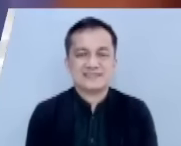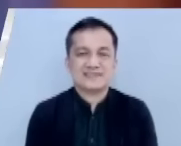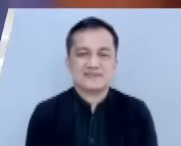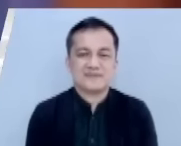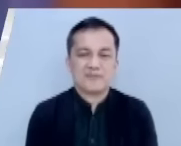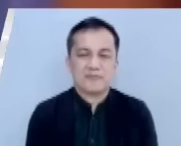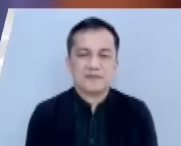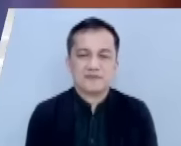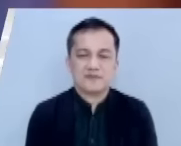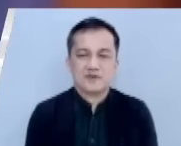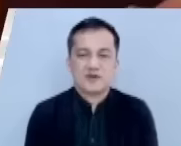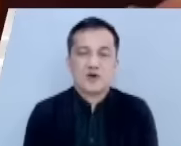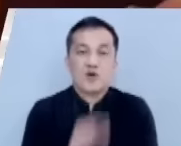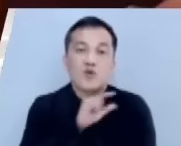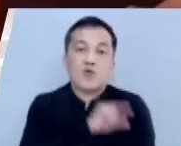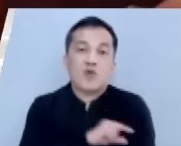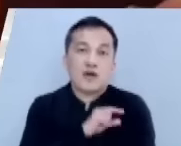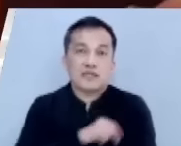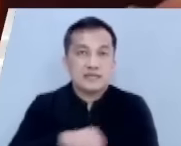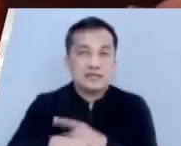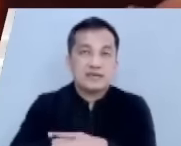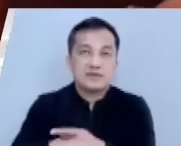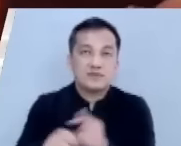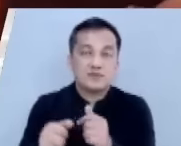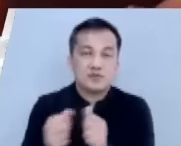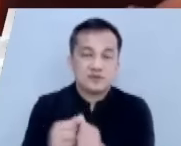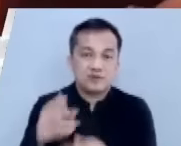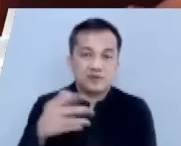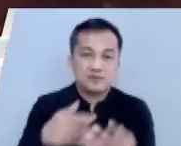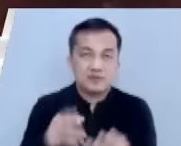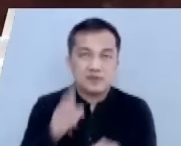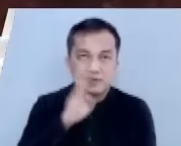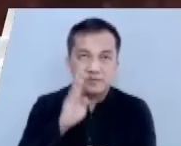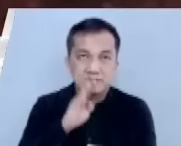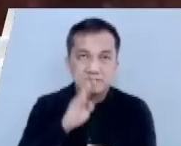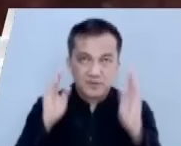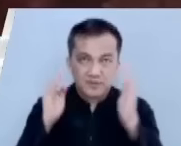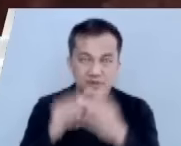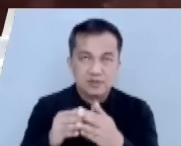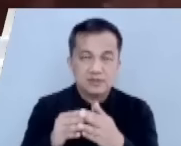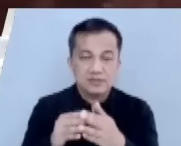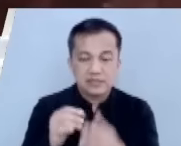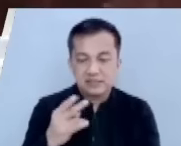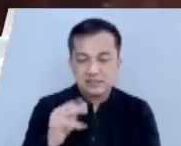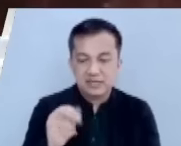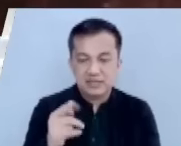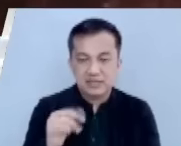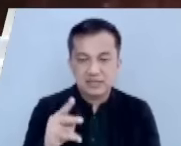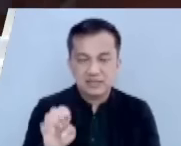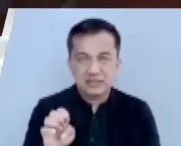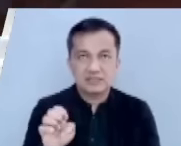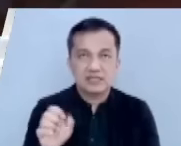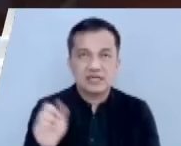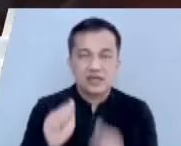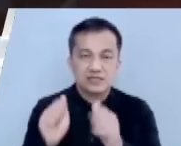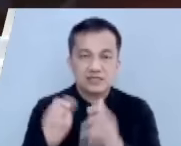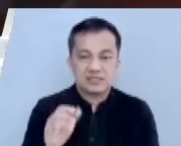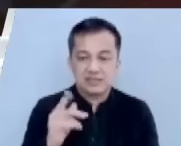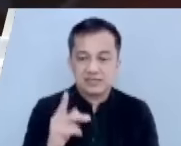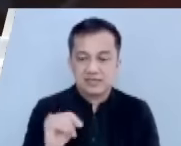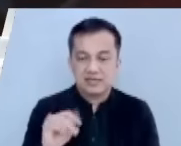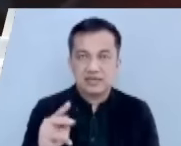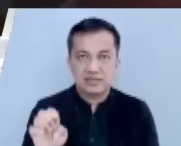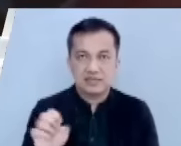Quality time with the family sa Bicol ang focus ni Shining Inheritance star Kylene Alcantara ngayong